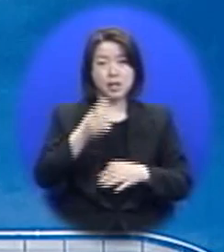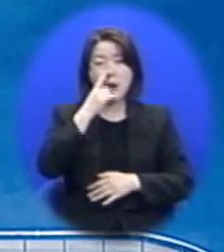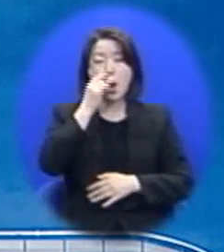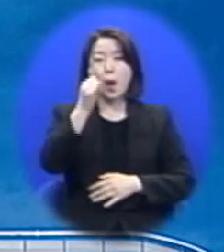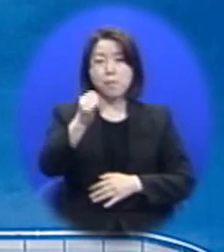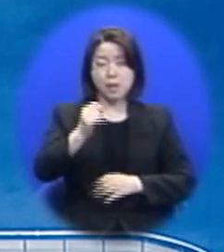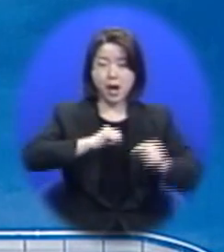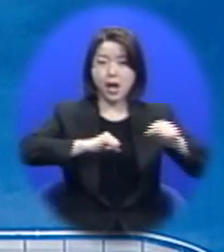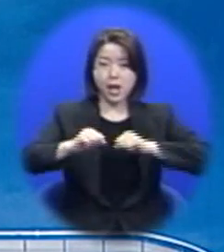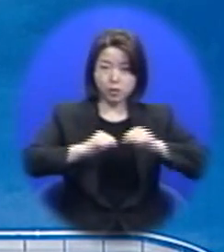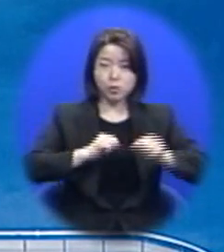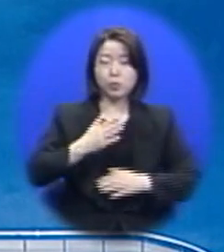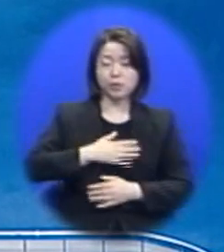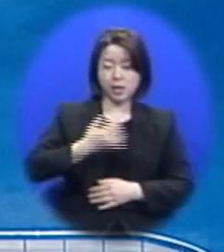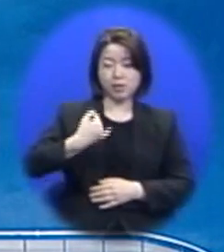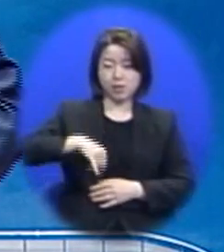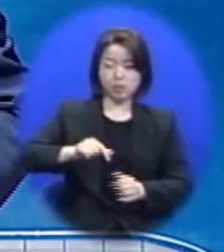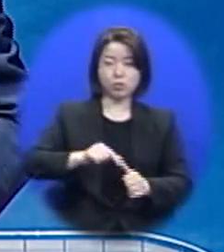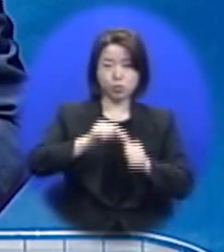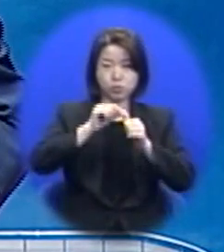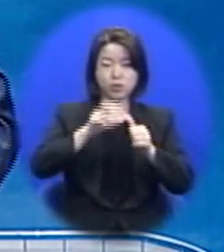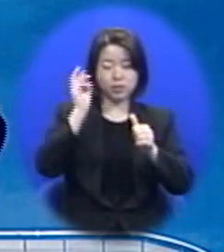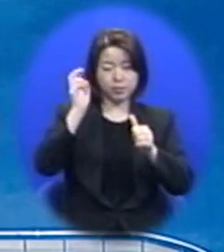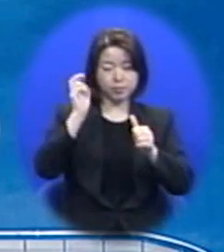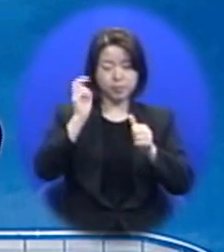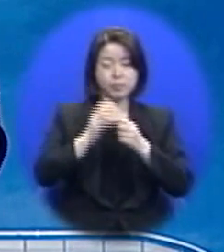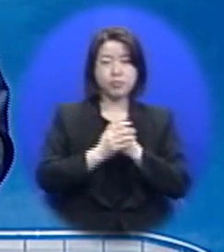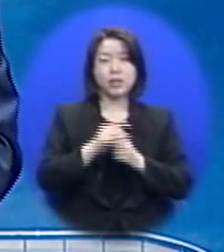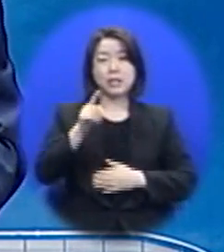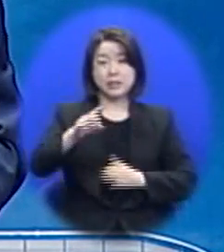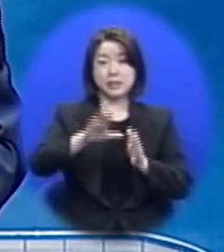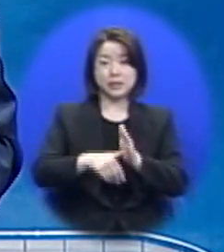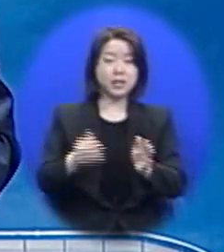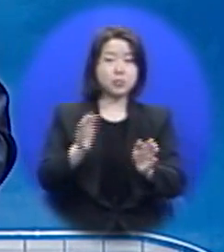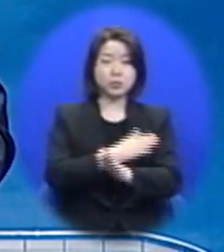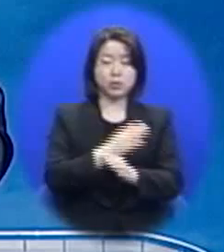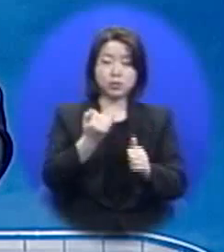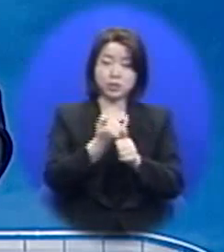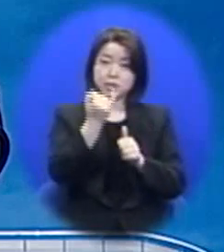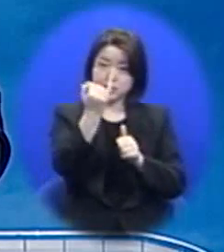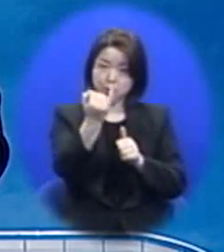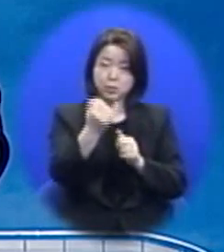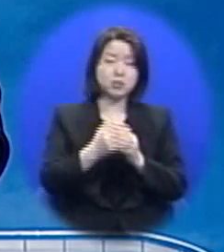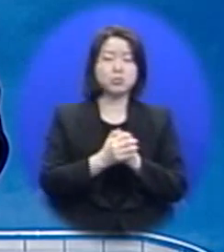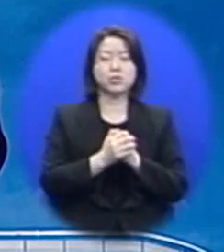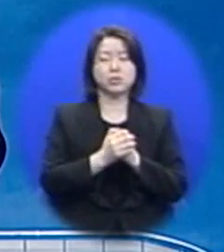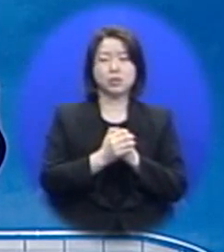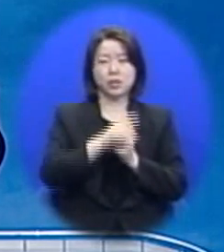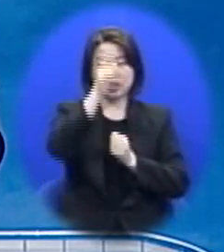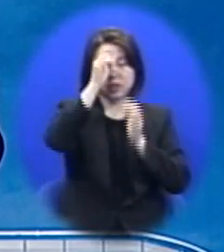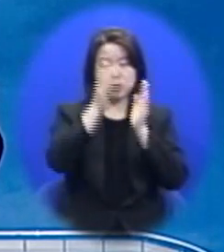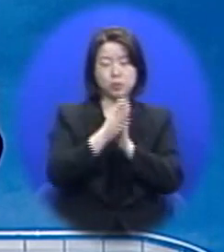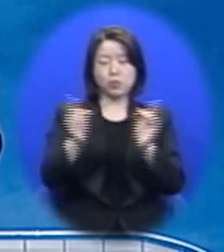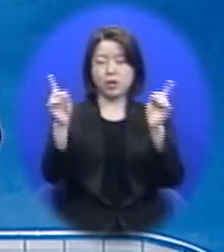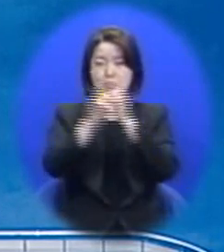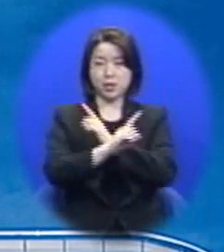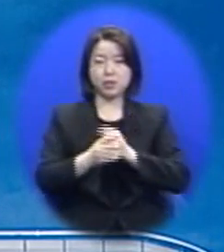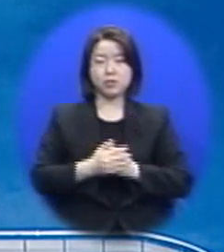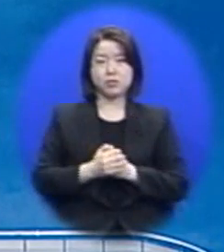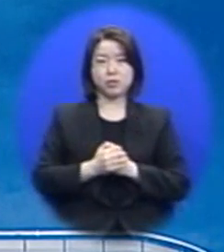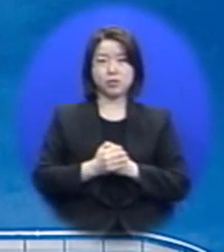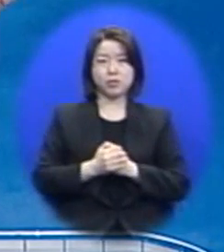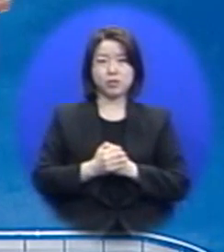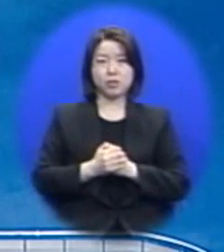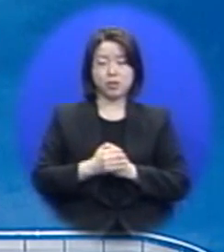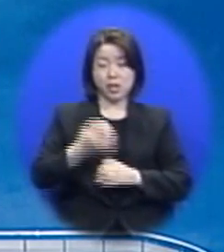딸을 구원해야 되는 거구나. 그리고 그때부터 크리스텐슨 사모님은 기도가 바뀌었어요. 딸에게